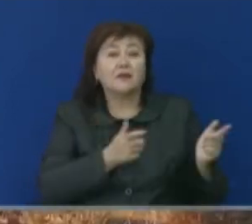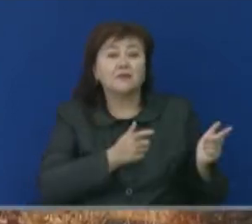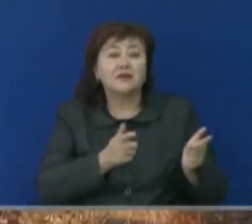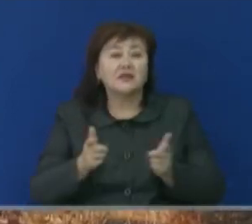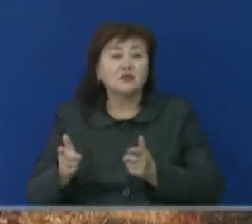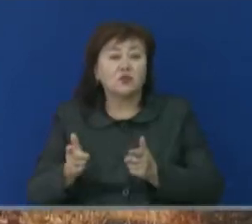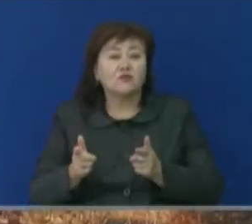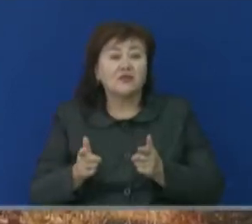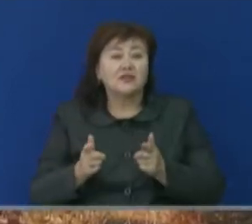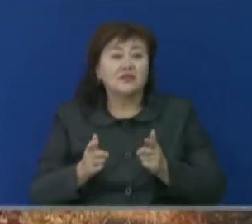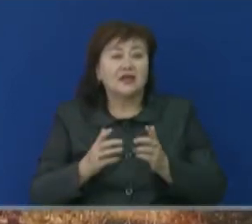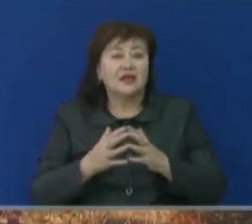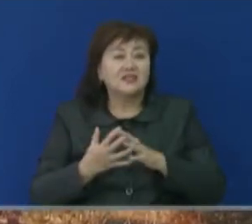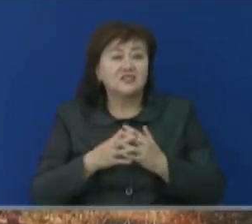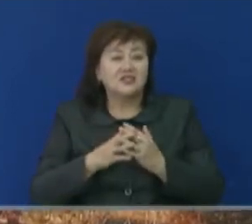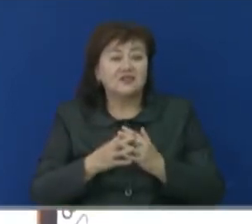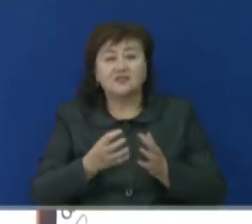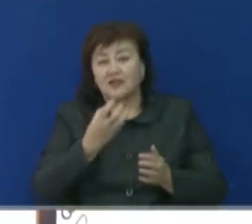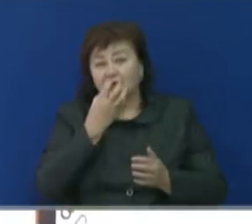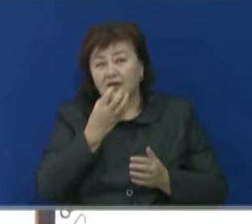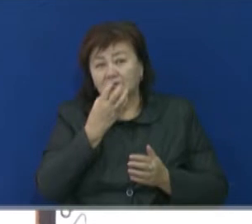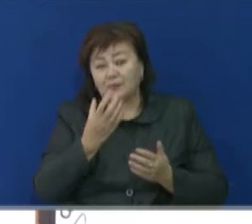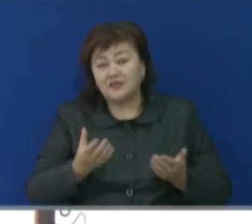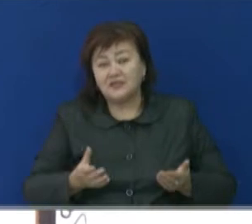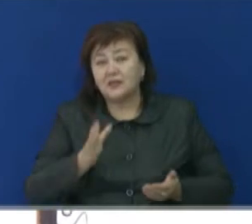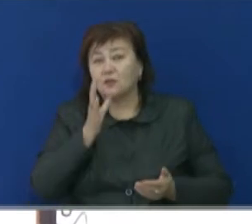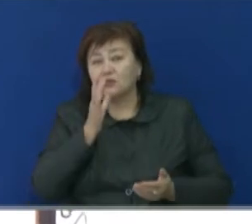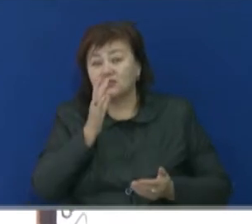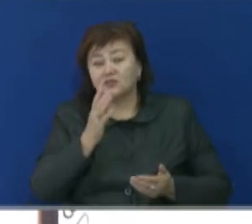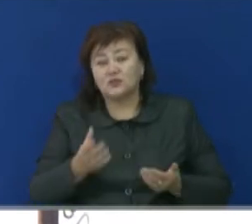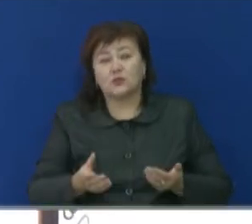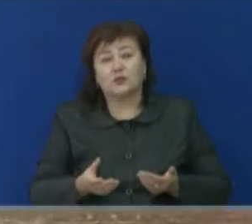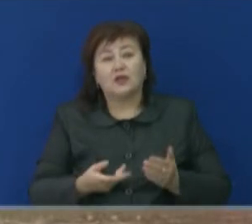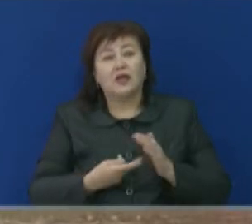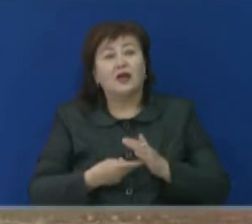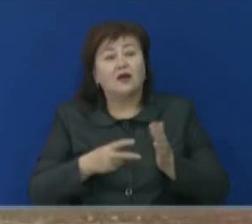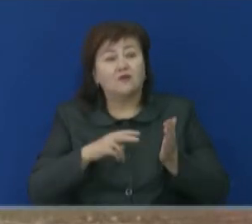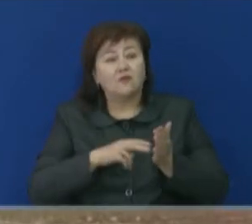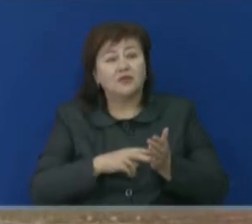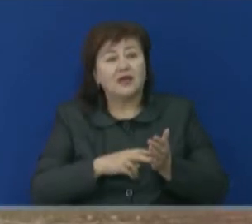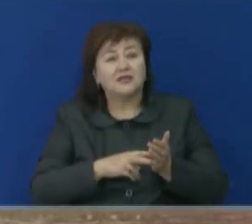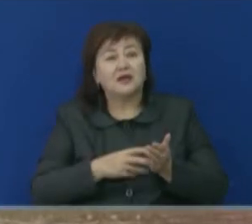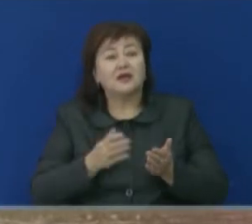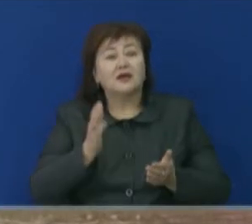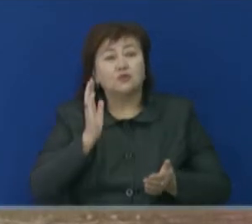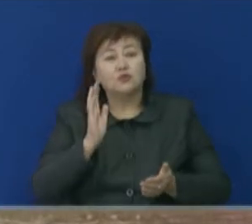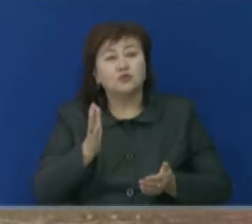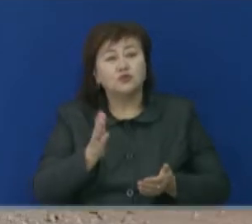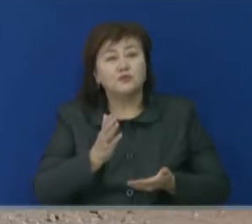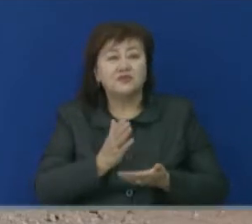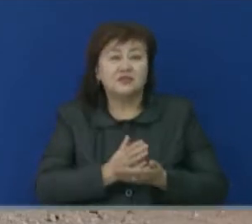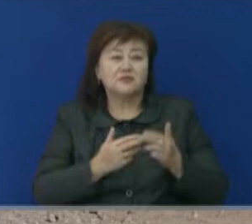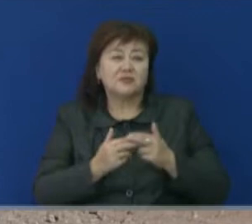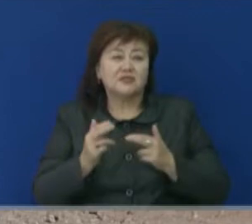тексерді. Мекеме саны ұлғайғандықтан алдағы уақытта жылыту орнында салу жоспарға енгізілетінін айтты. Ақжігіт Абзалбекұлы,